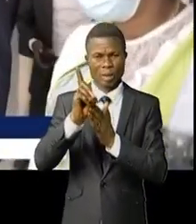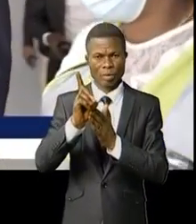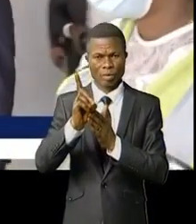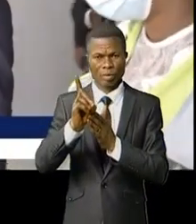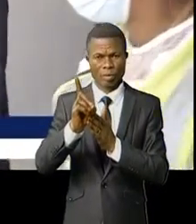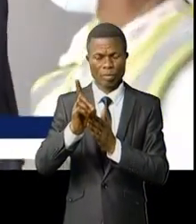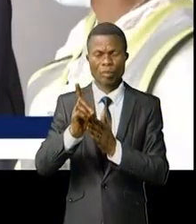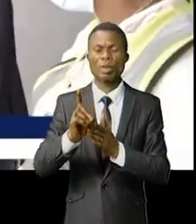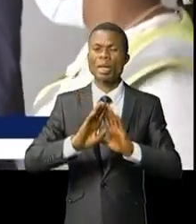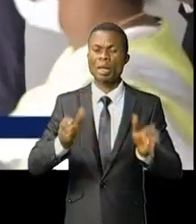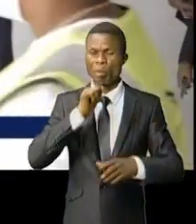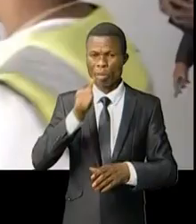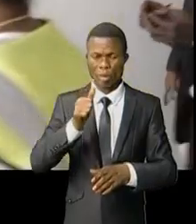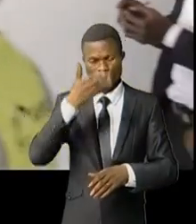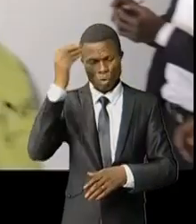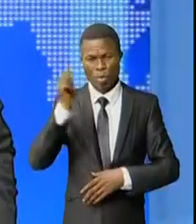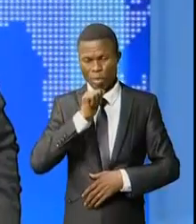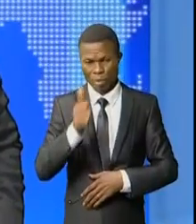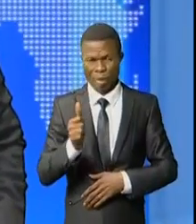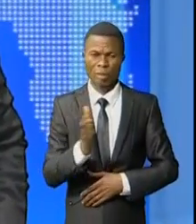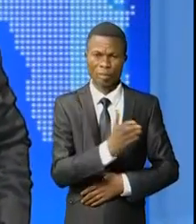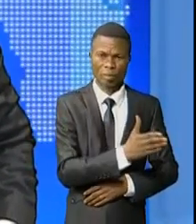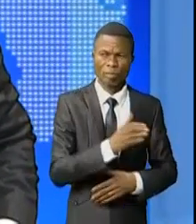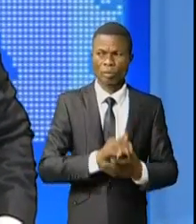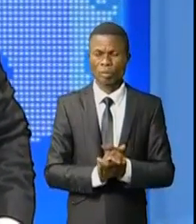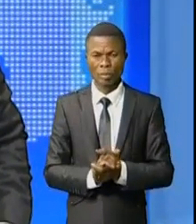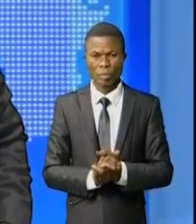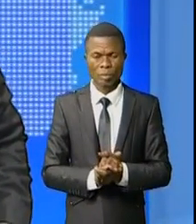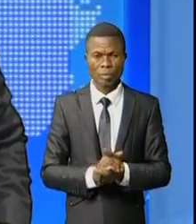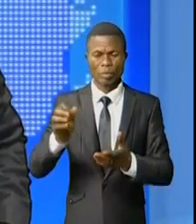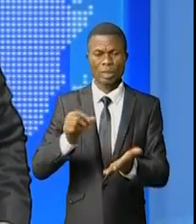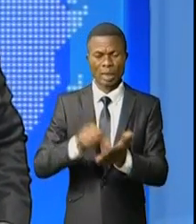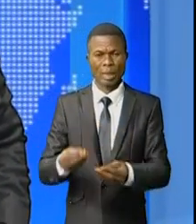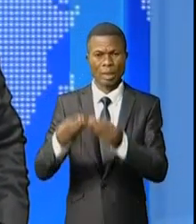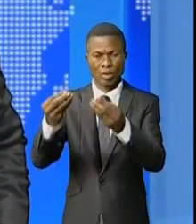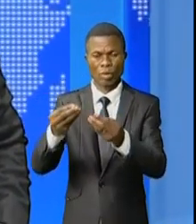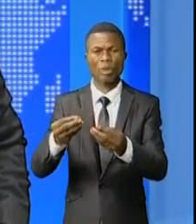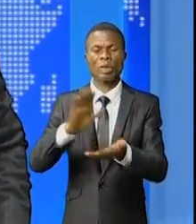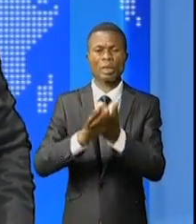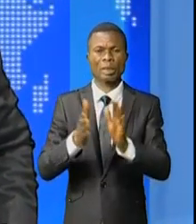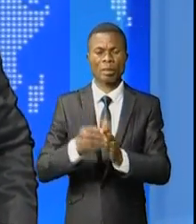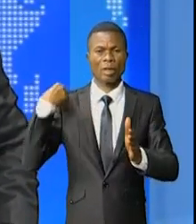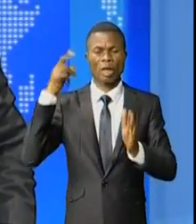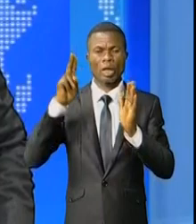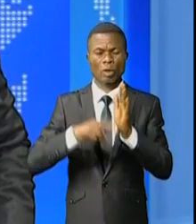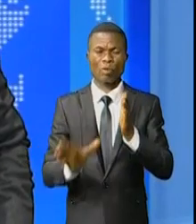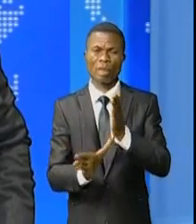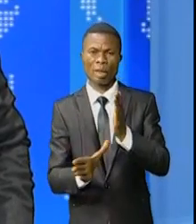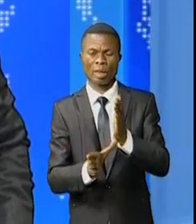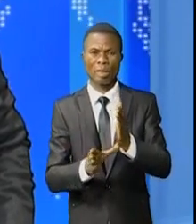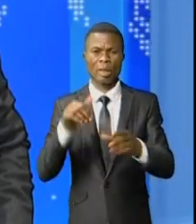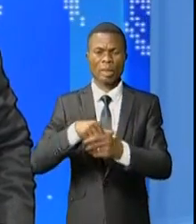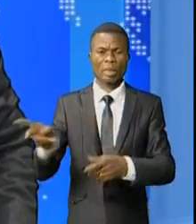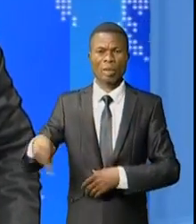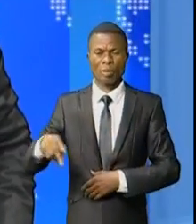pas concevable sans une élite pensée. Il vient d'être notifié pour assumer la fonction du gouverneur par intérim de la province